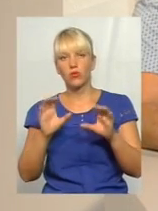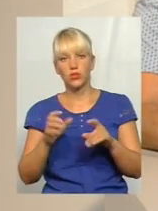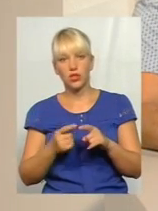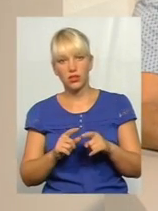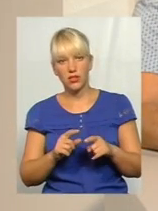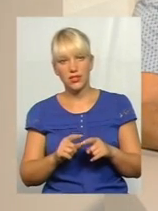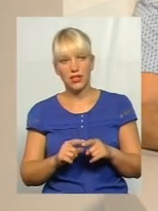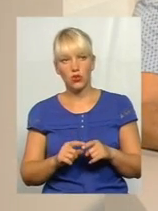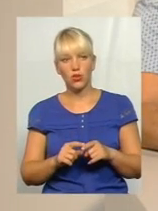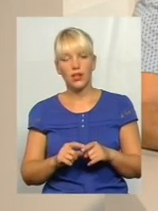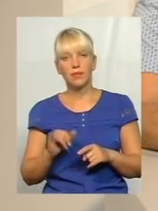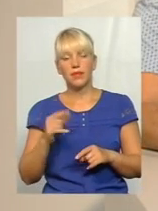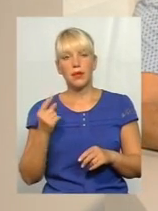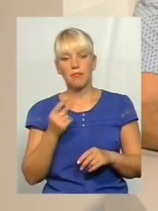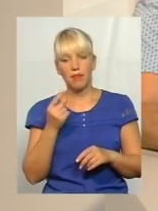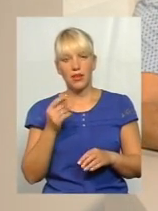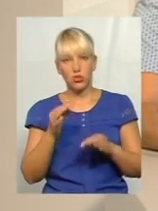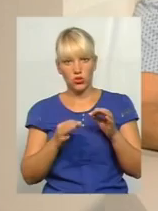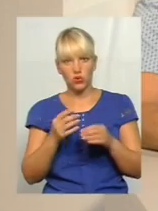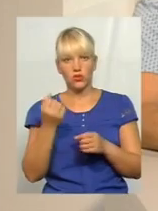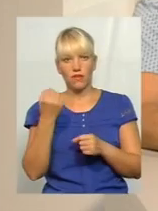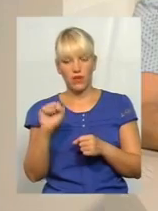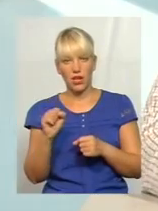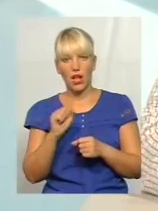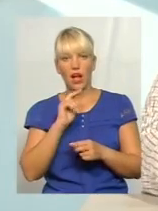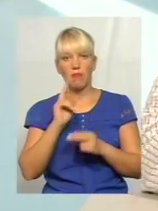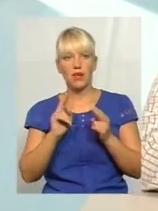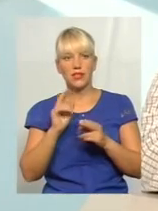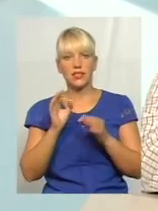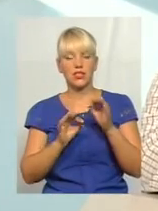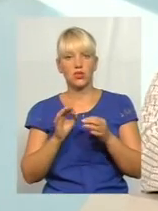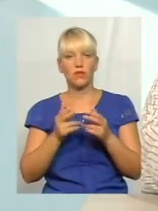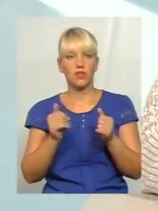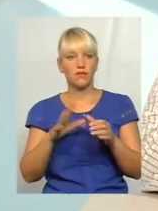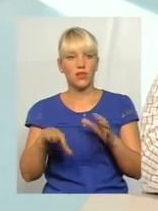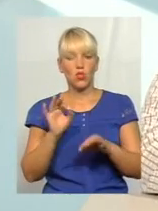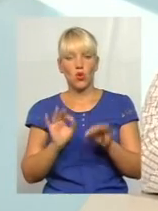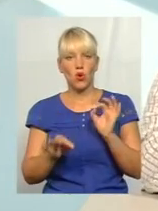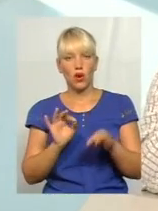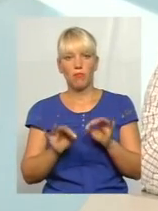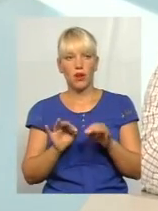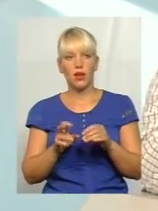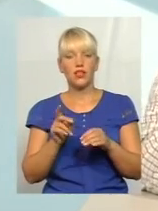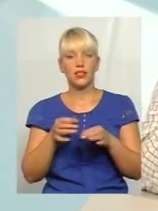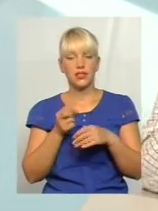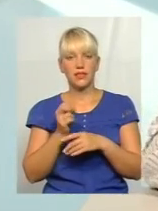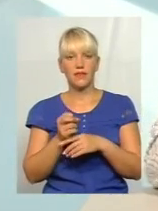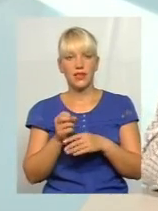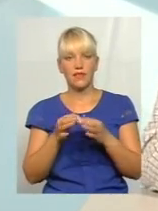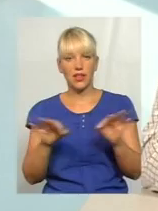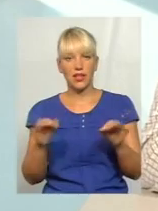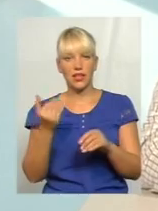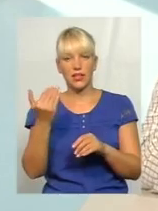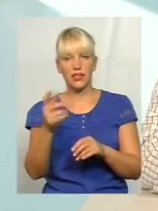ее першу інстанцію вони здається виграли Апеляційний суд визнав що все нормально тобто і звільнили їх закон Тобто ми бачимо